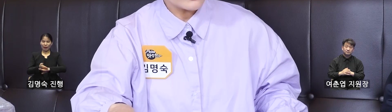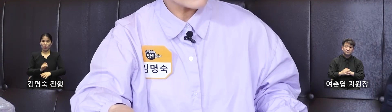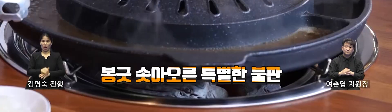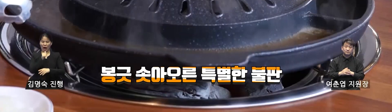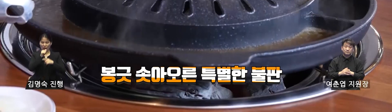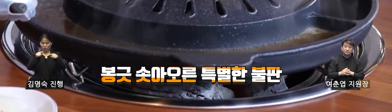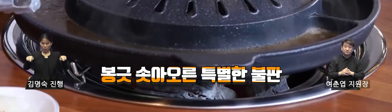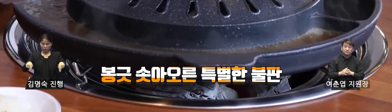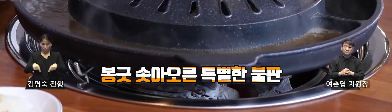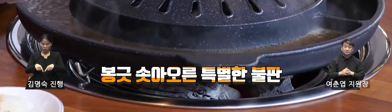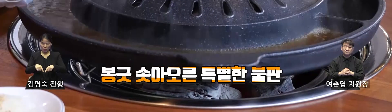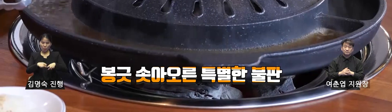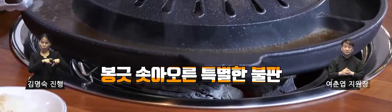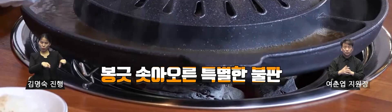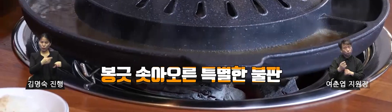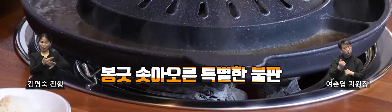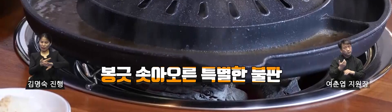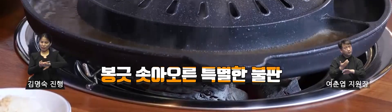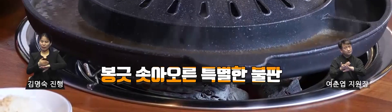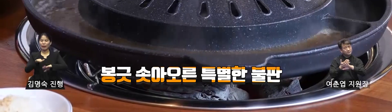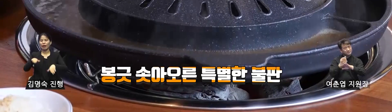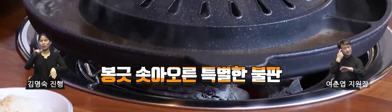예, 고깃집하고. 예. 예.